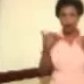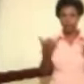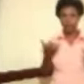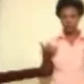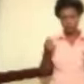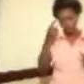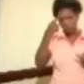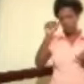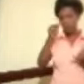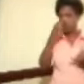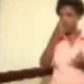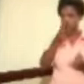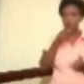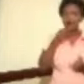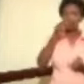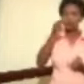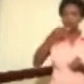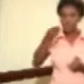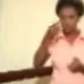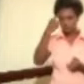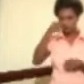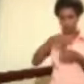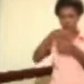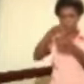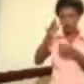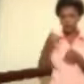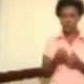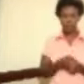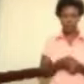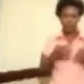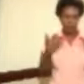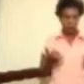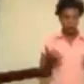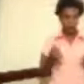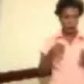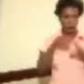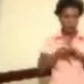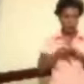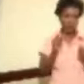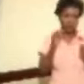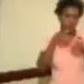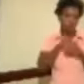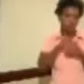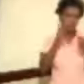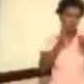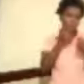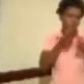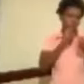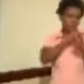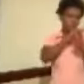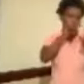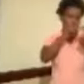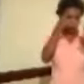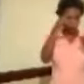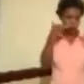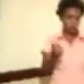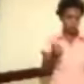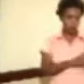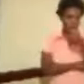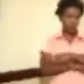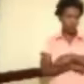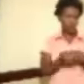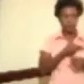très important pour nous-mêmes. Merci. Nous arrivons donc à troisième thème qui était proposé pour aujourd'hui, rappelant que nous